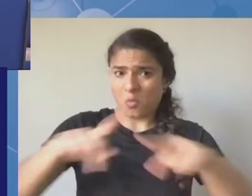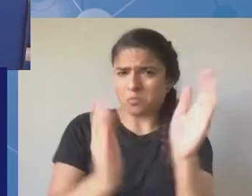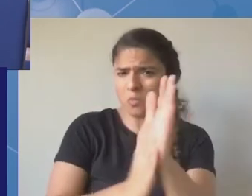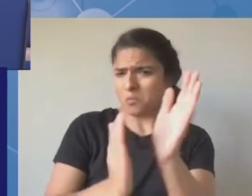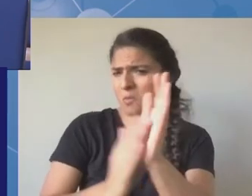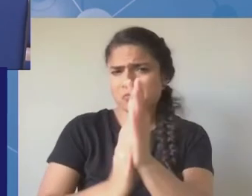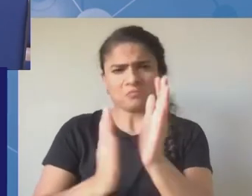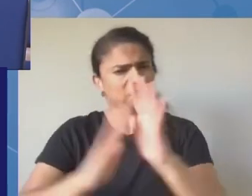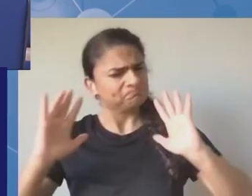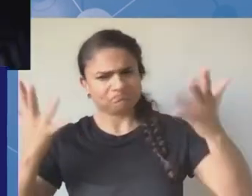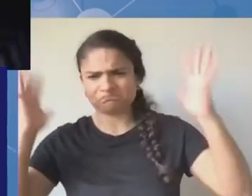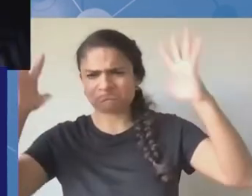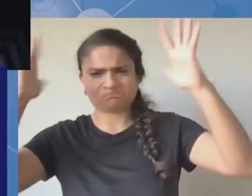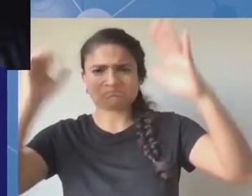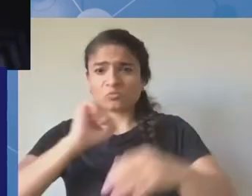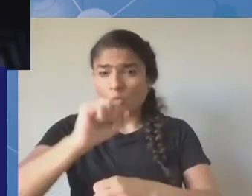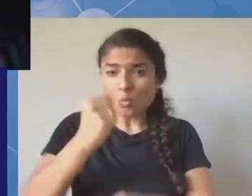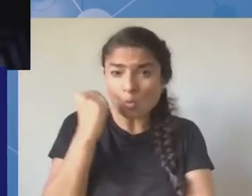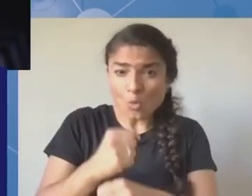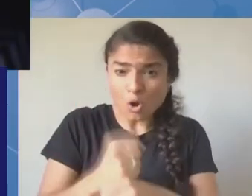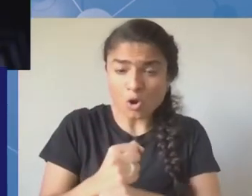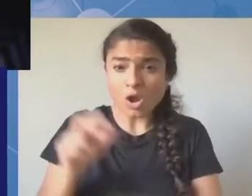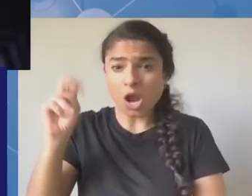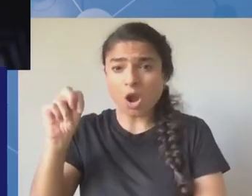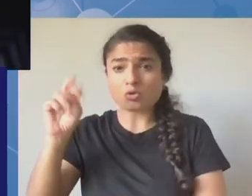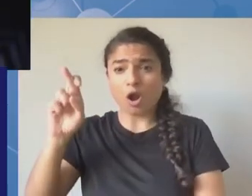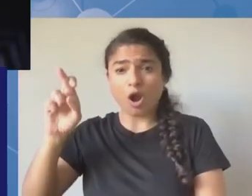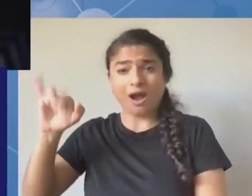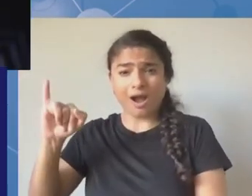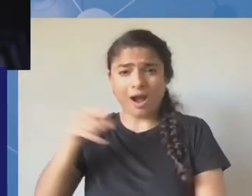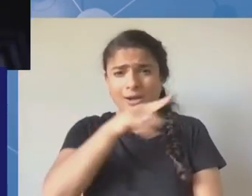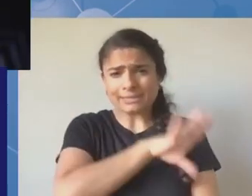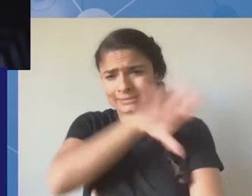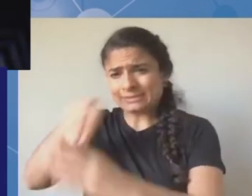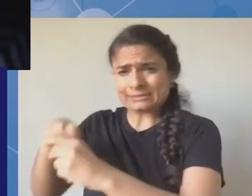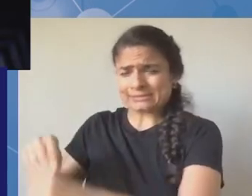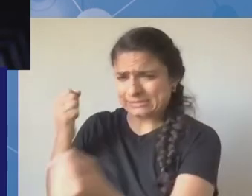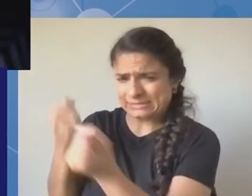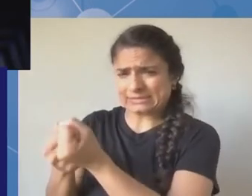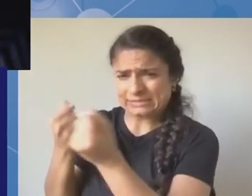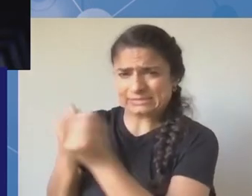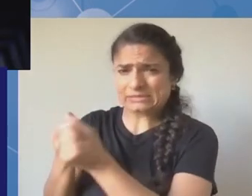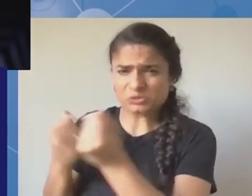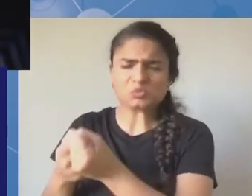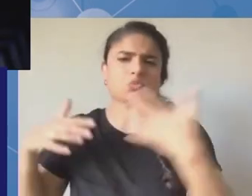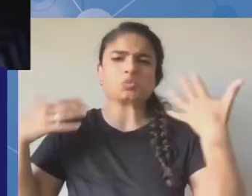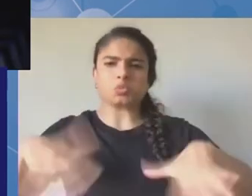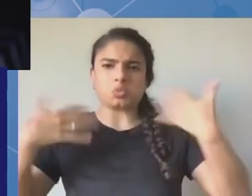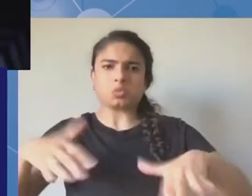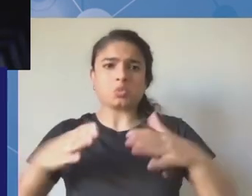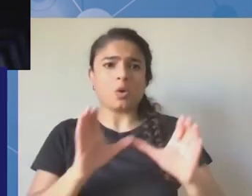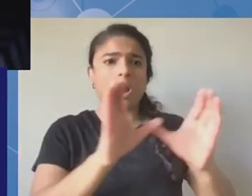لأنهم يفعلون الكثير، تفعلون شيئا رائعا، تدعمون